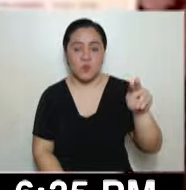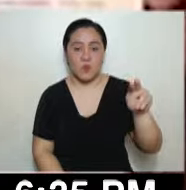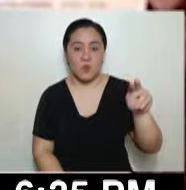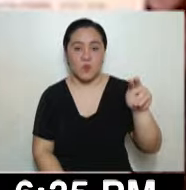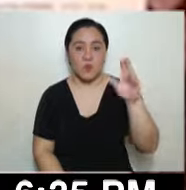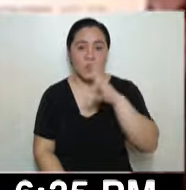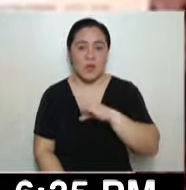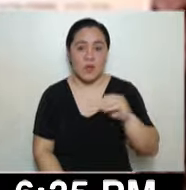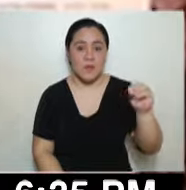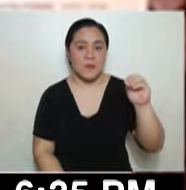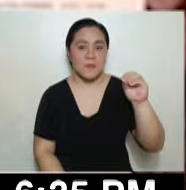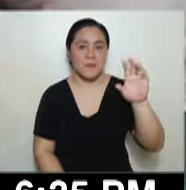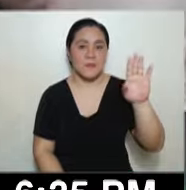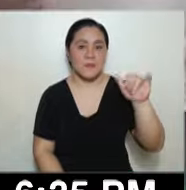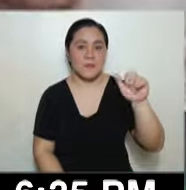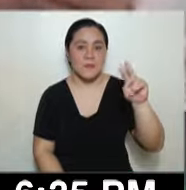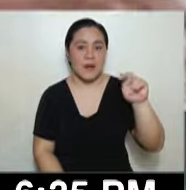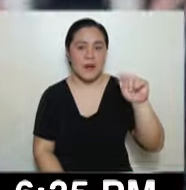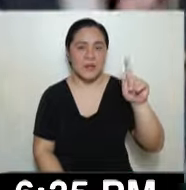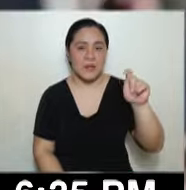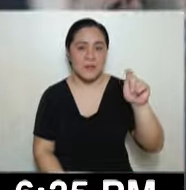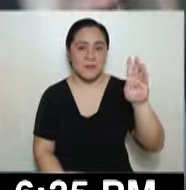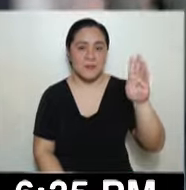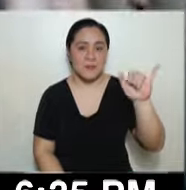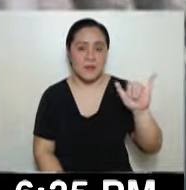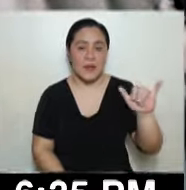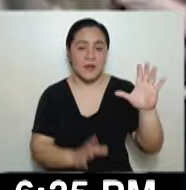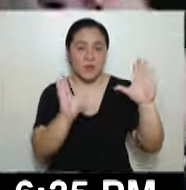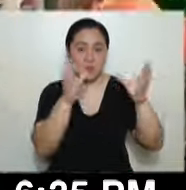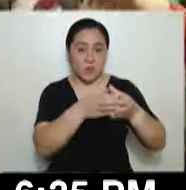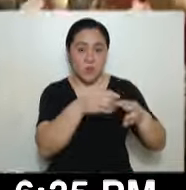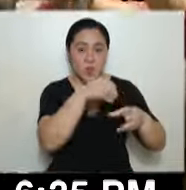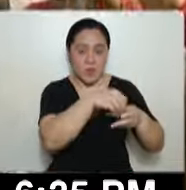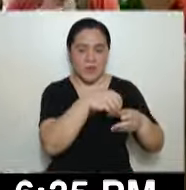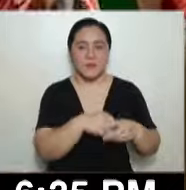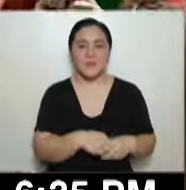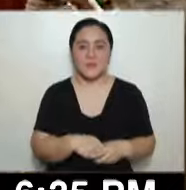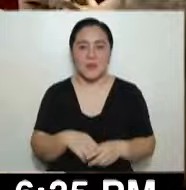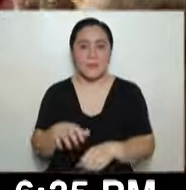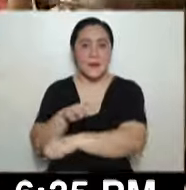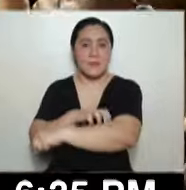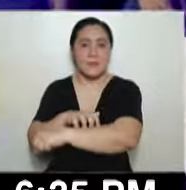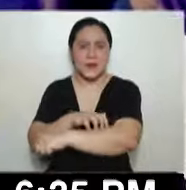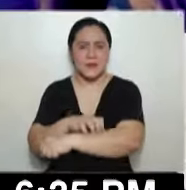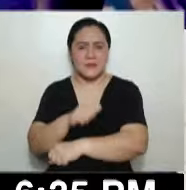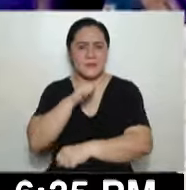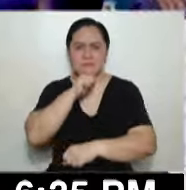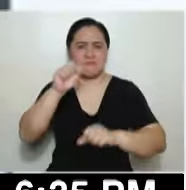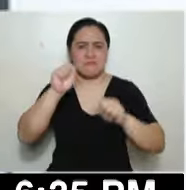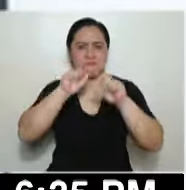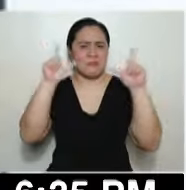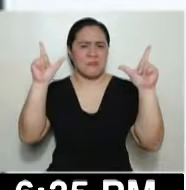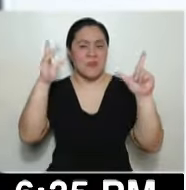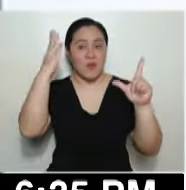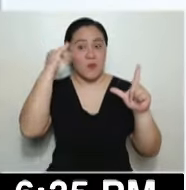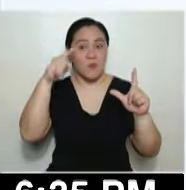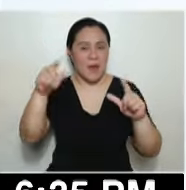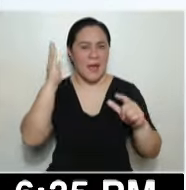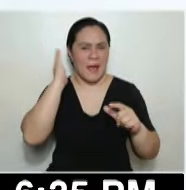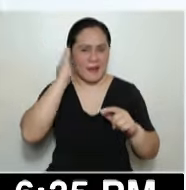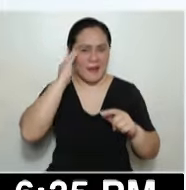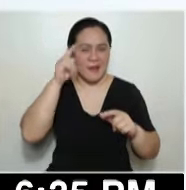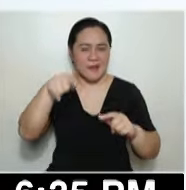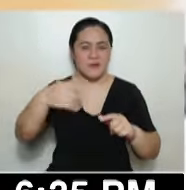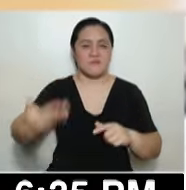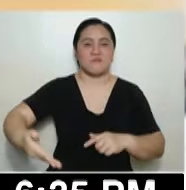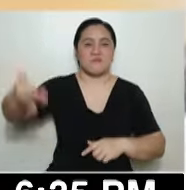Bay, no? Na mukhang nasa kampo niya. Itong sa Makati hindi nakakagulat dahil nakita na natin yung bakbakan dito sa